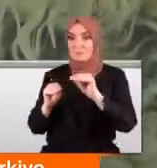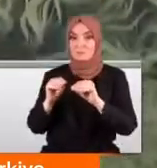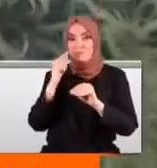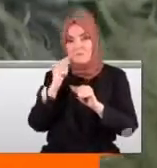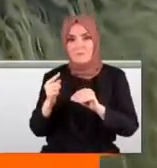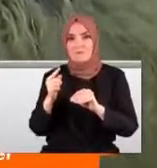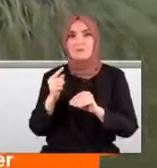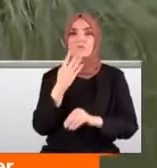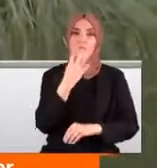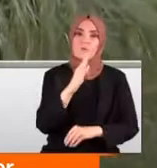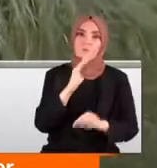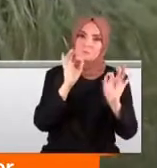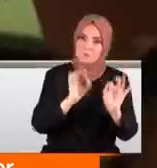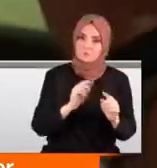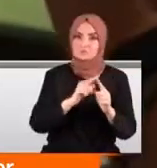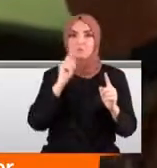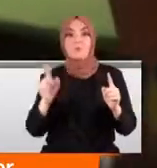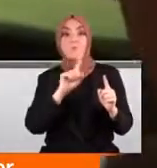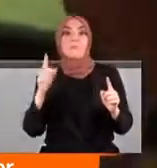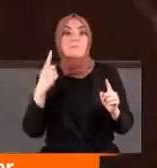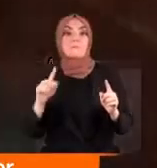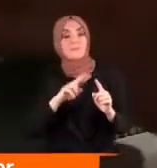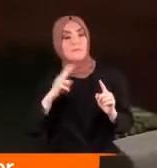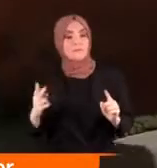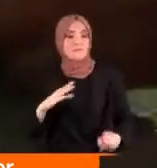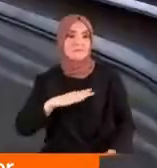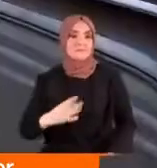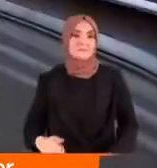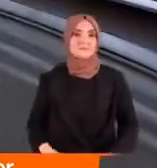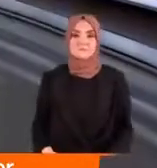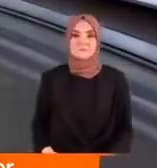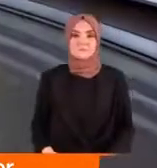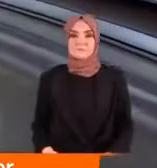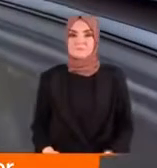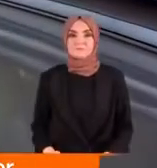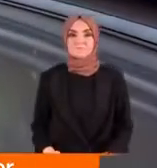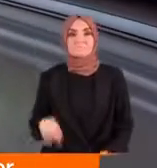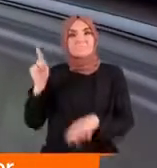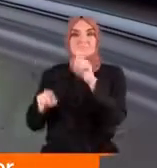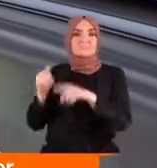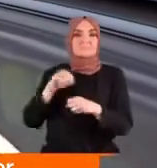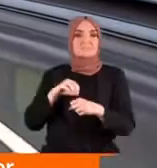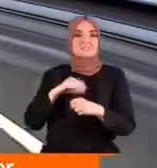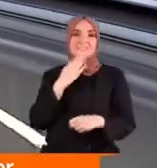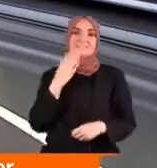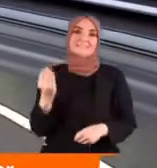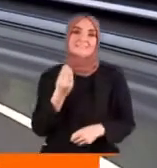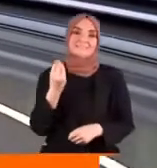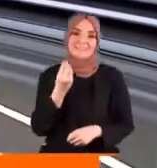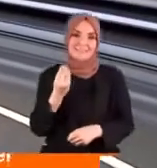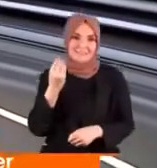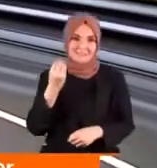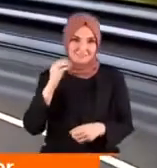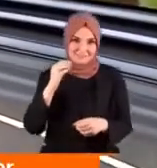10.000 lira arasında değişiyor. Güzel oluyor. Kimi için gençlik iksiri, kimi için